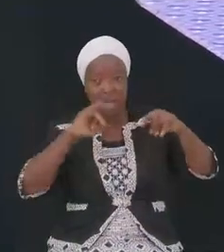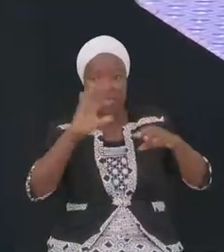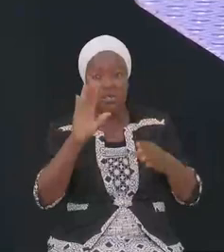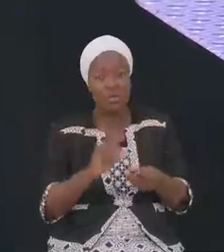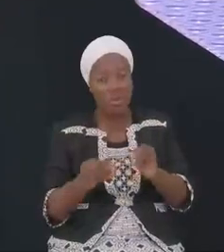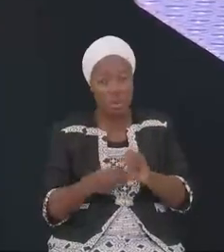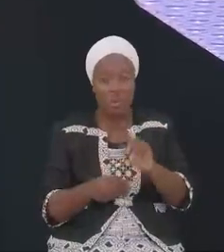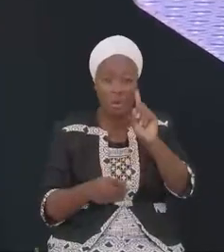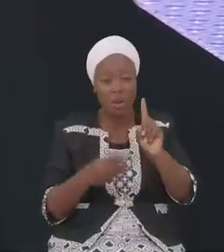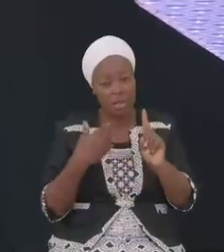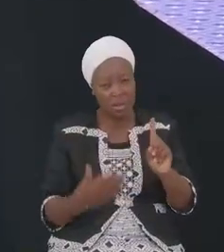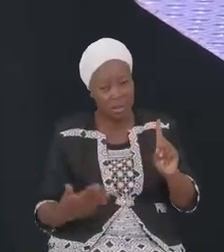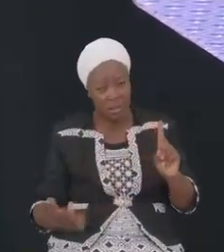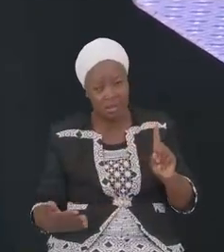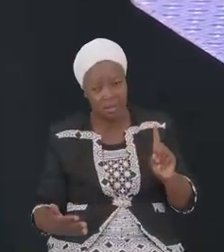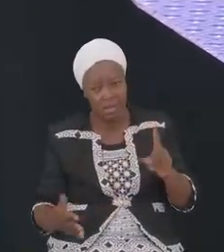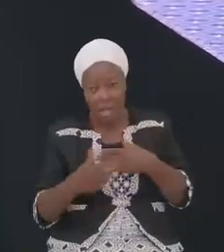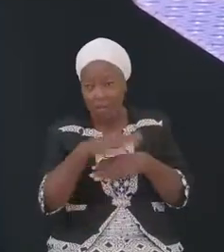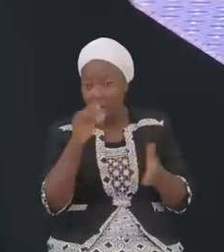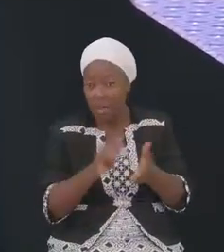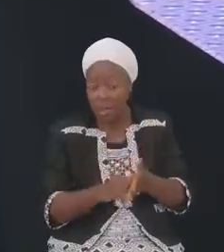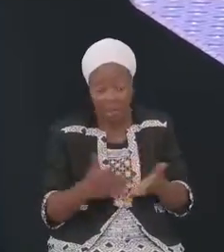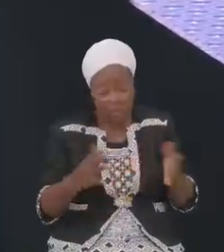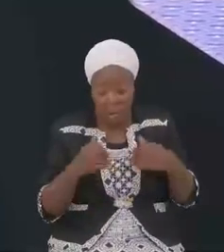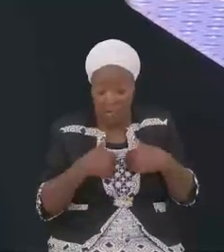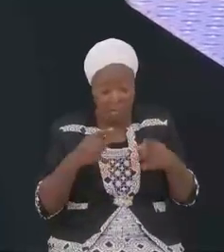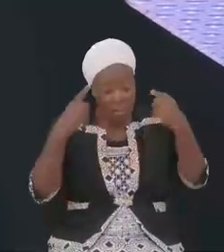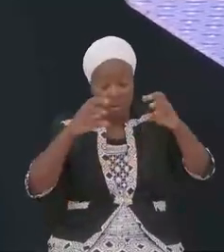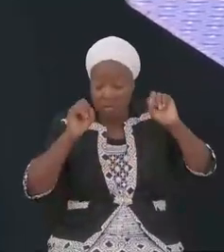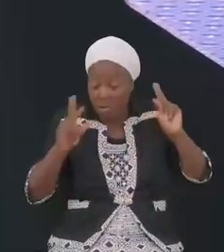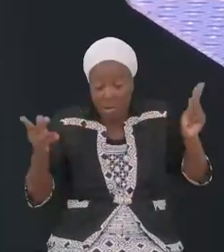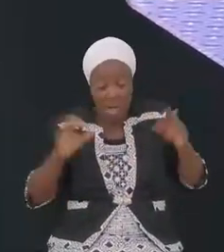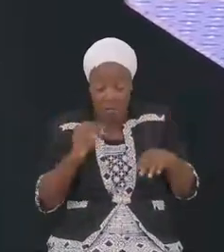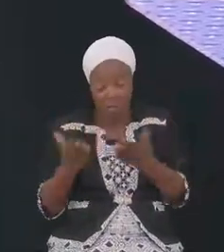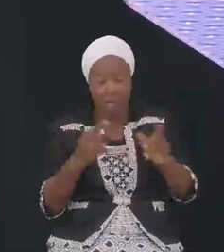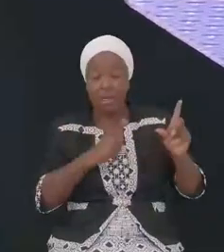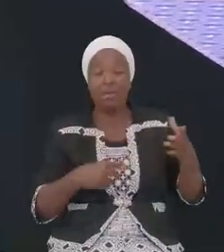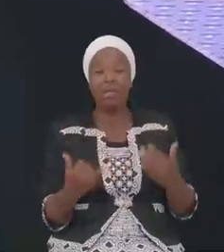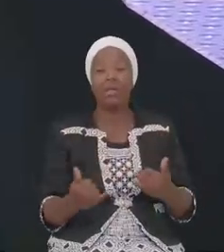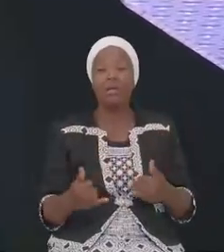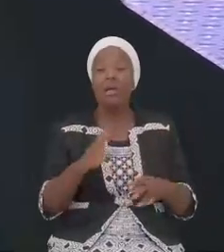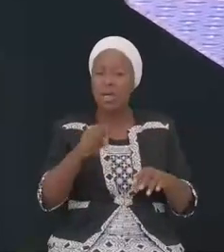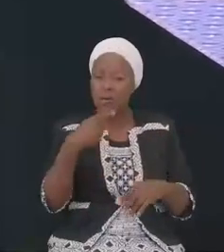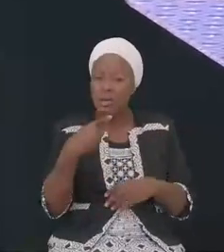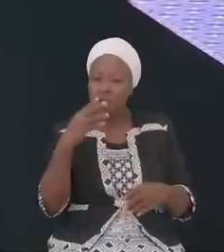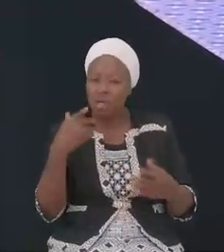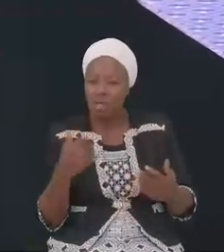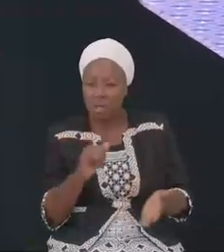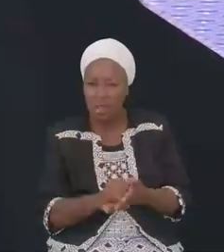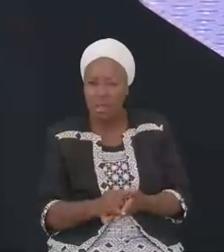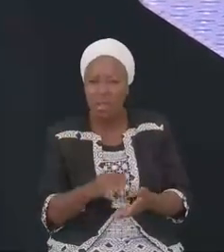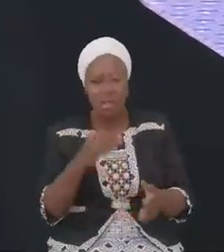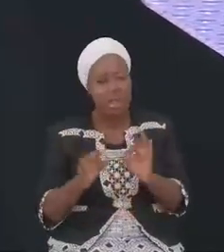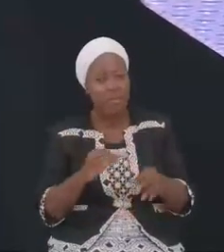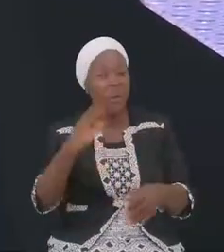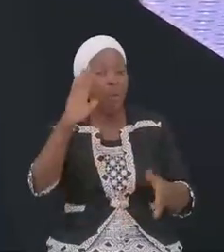un, après cela, que si j'ai le succès, je vais servir le Seigneur. Est-ce que tu peux dire que si la femme est